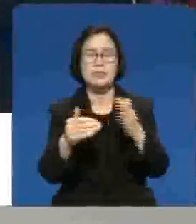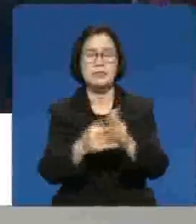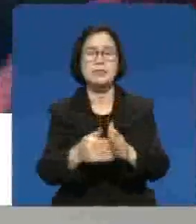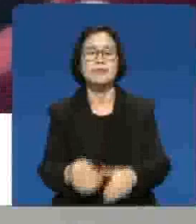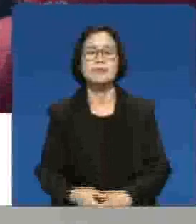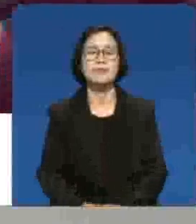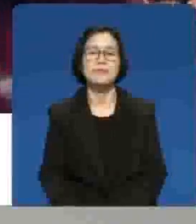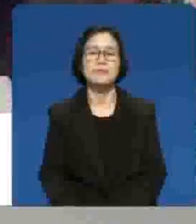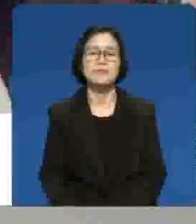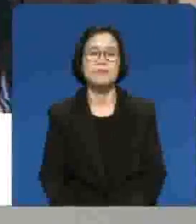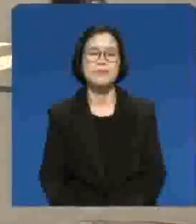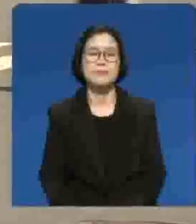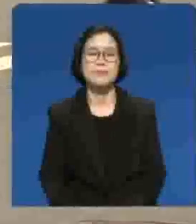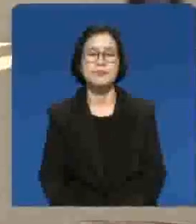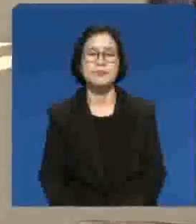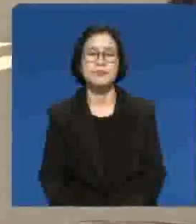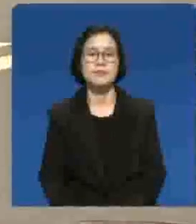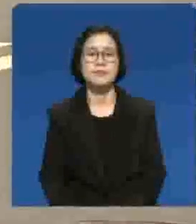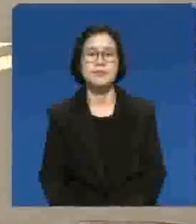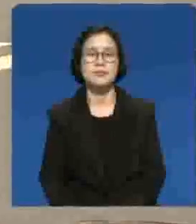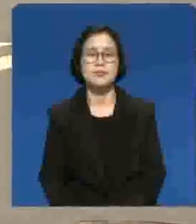이어진 기자입니다.